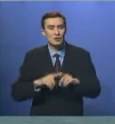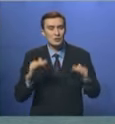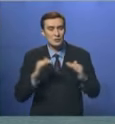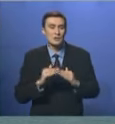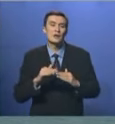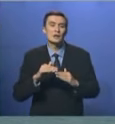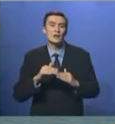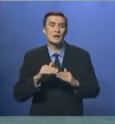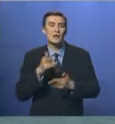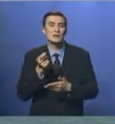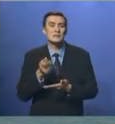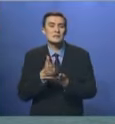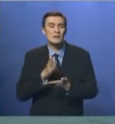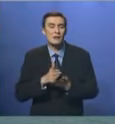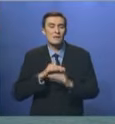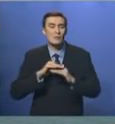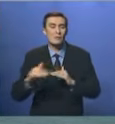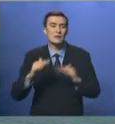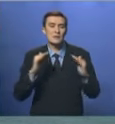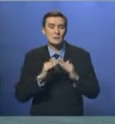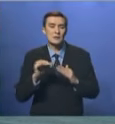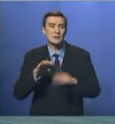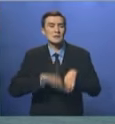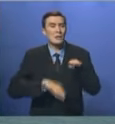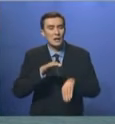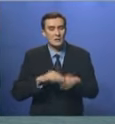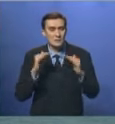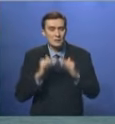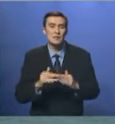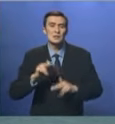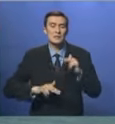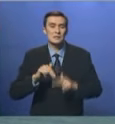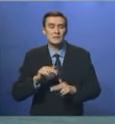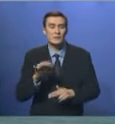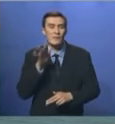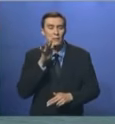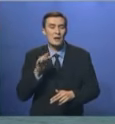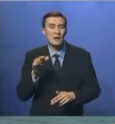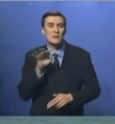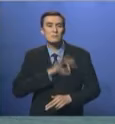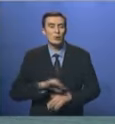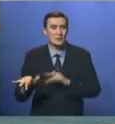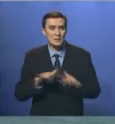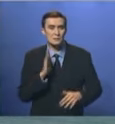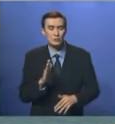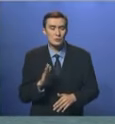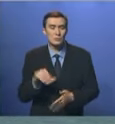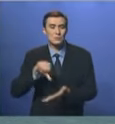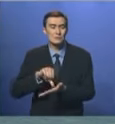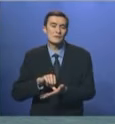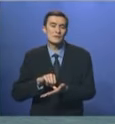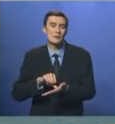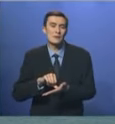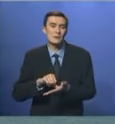зернового терминала, для площадок складирования. И в процессе эксплуатации также будет привлечен